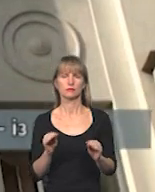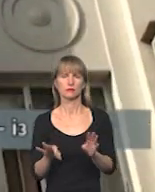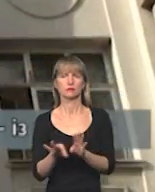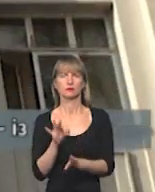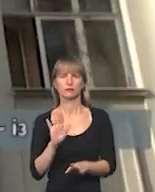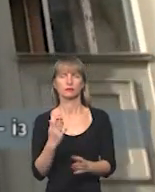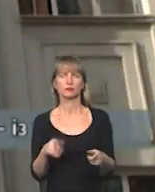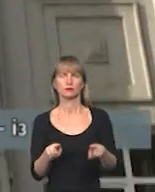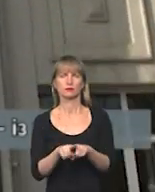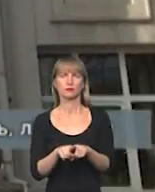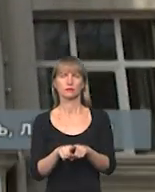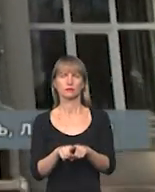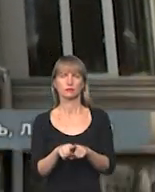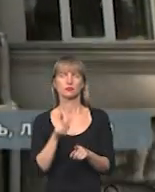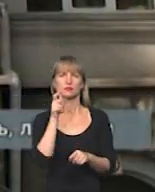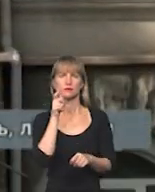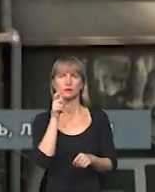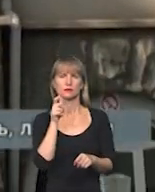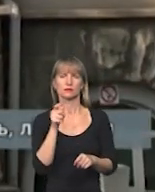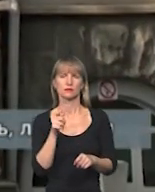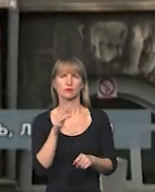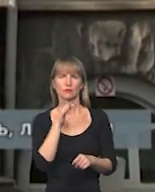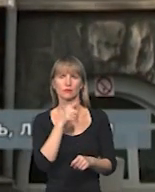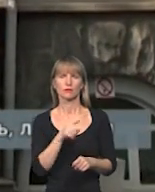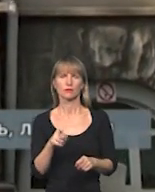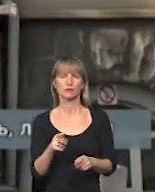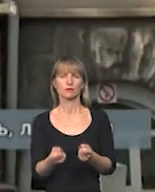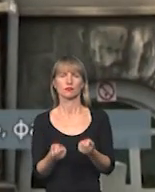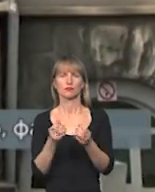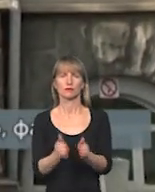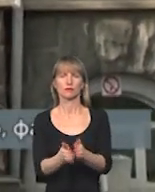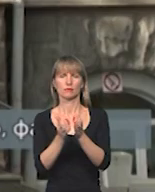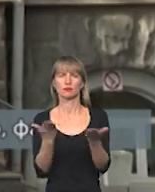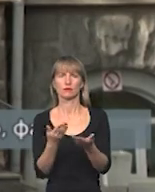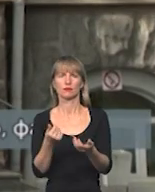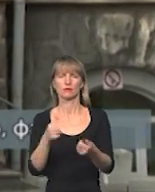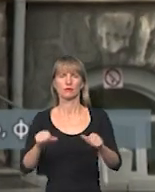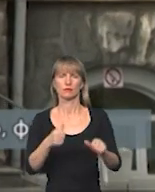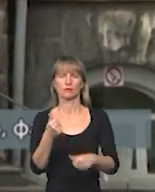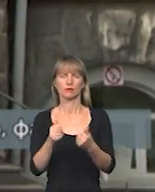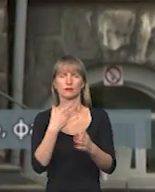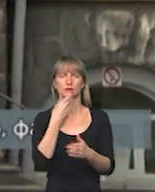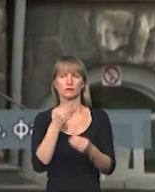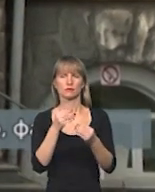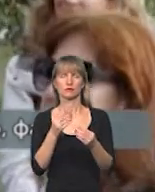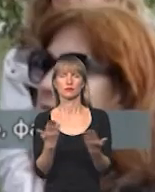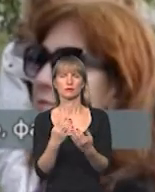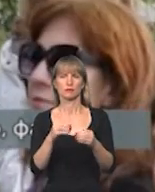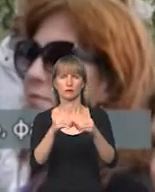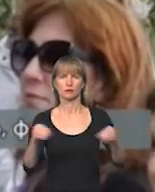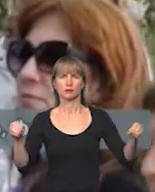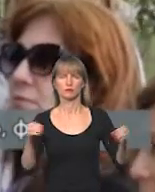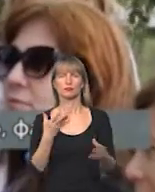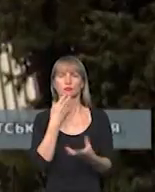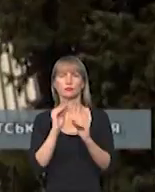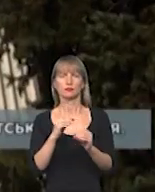вот, ну да, с чертами сталинского ампира, как мы говорим. Башенка появилась, лепка какая-то, красивые карнизы, какие-то вот украшения фасада. То